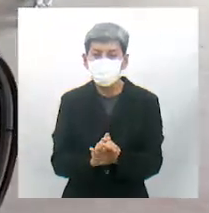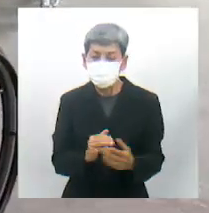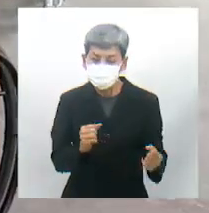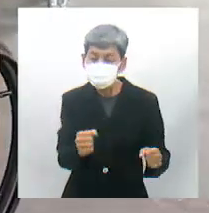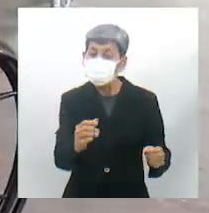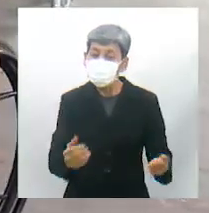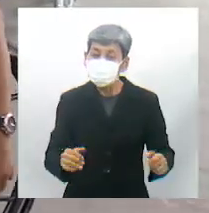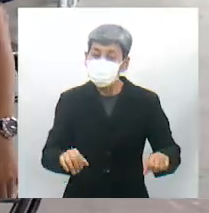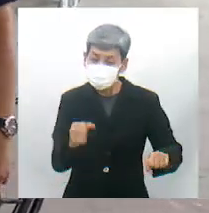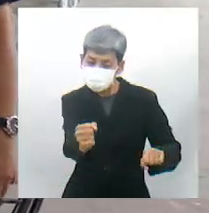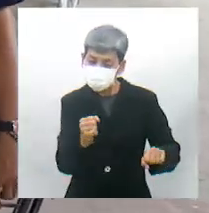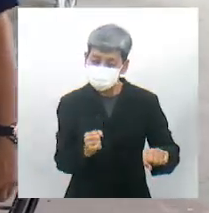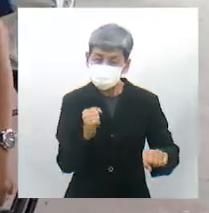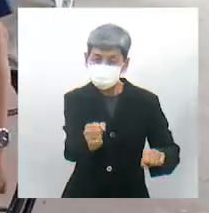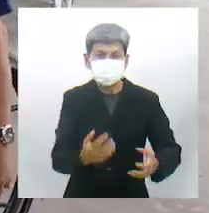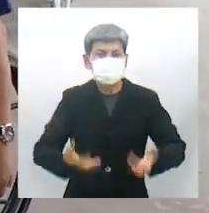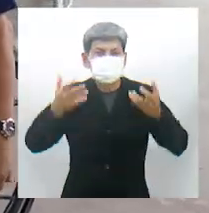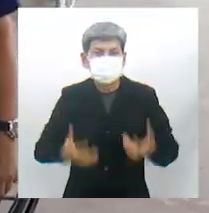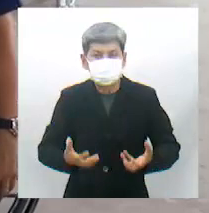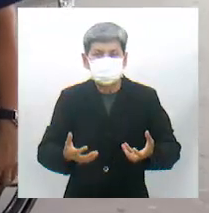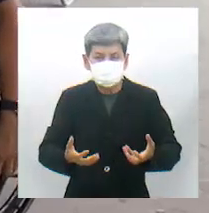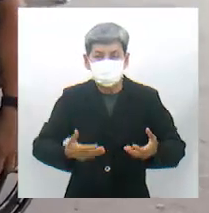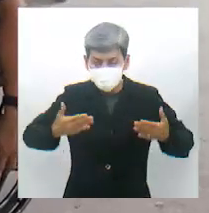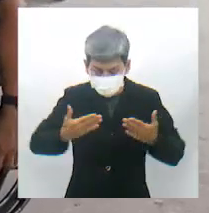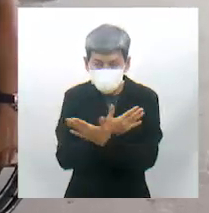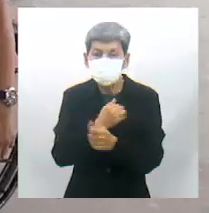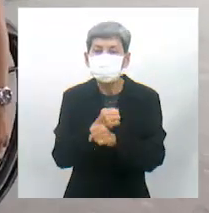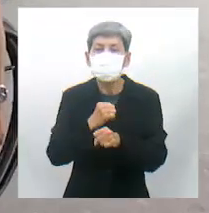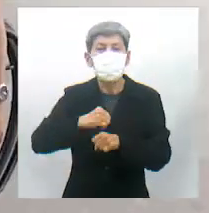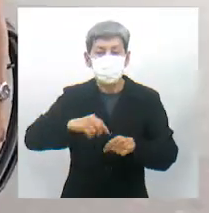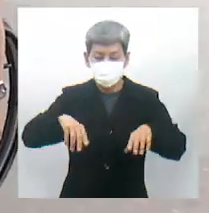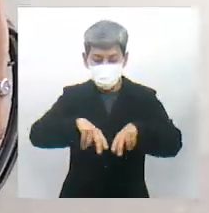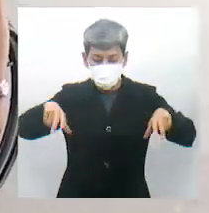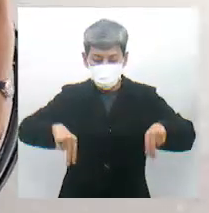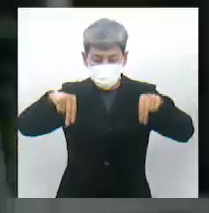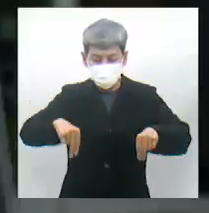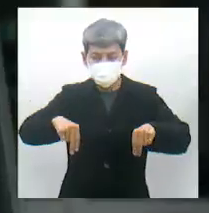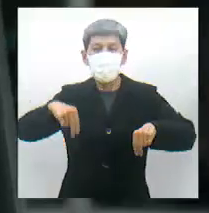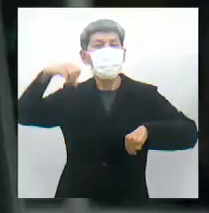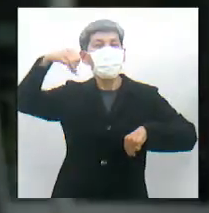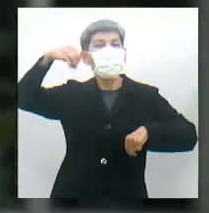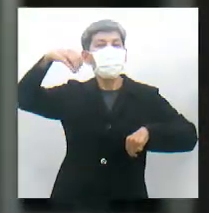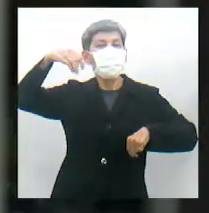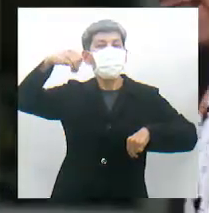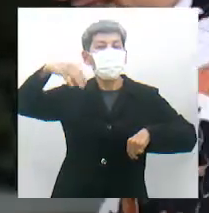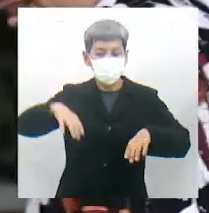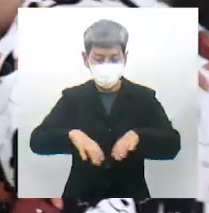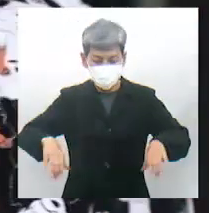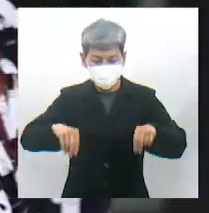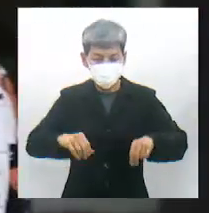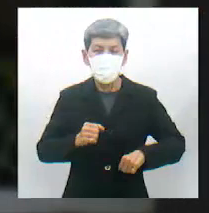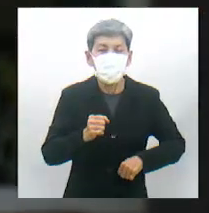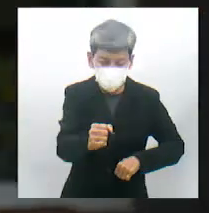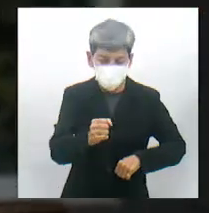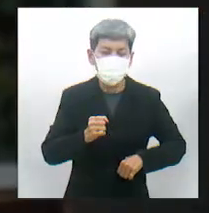เป็นรถโยกไงครับแต่นี่มันหนักก็เลยมาดัดแปลงเป็นใช้มอเตอร์ มันก่อนมันโยกไม่ไหว